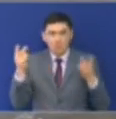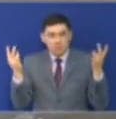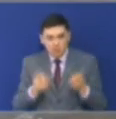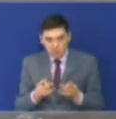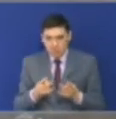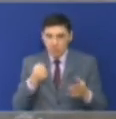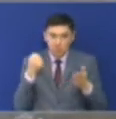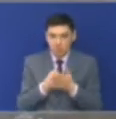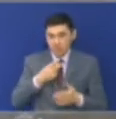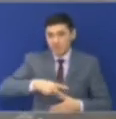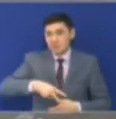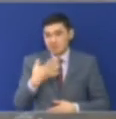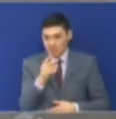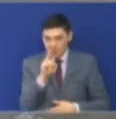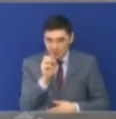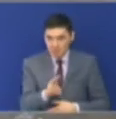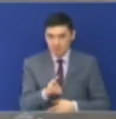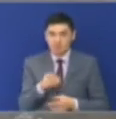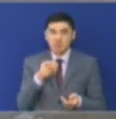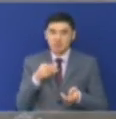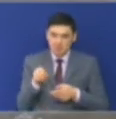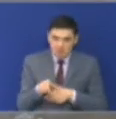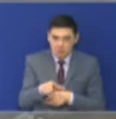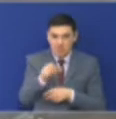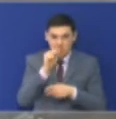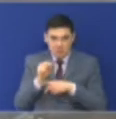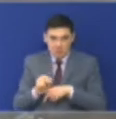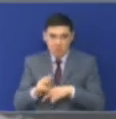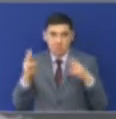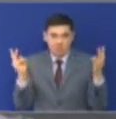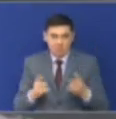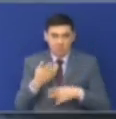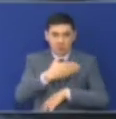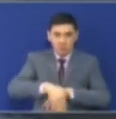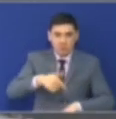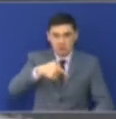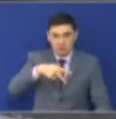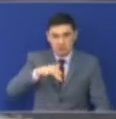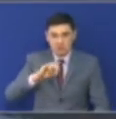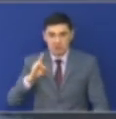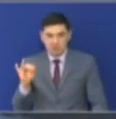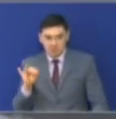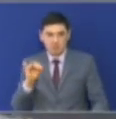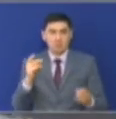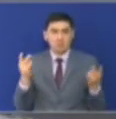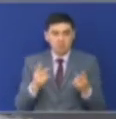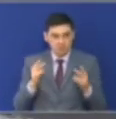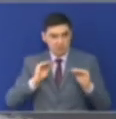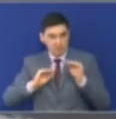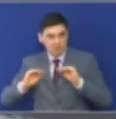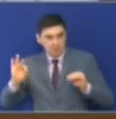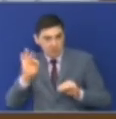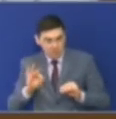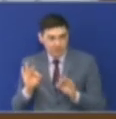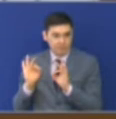көрсеткіш 25 шақырымнан кем болмау керек. Бұған қоса облыс әкімі Глинка көшесінің де абаттандырылуы қарастыру керектігін